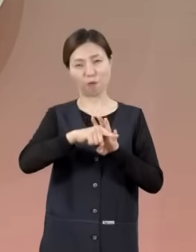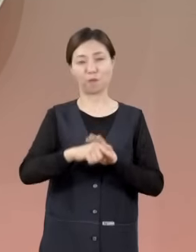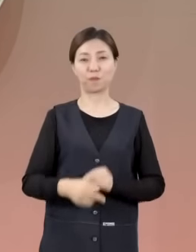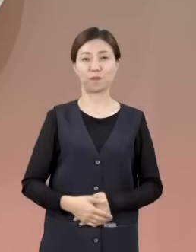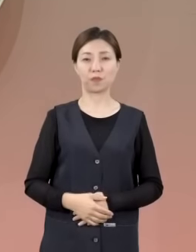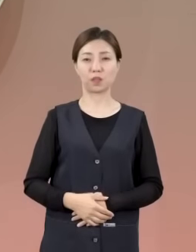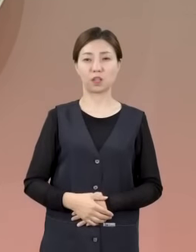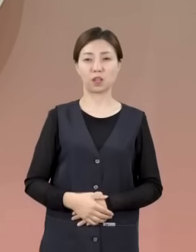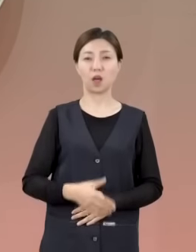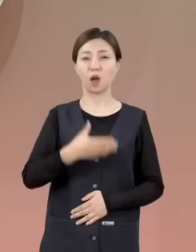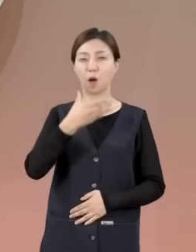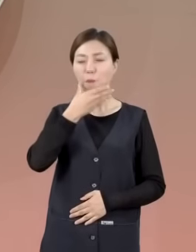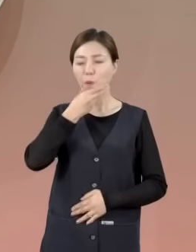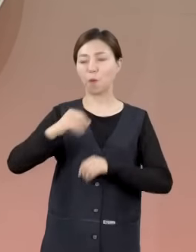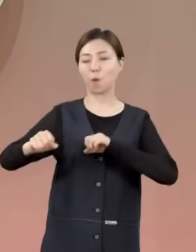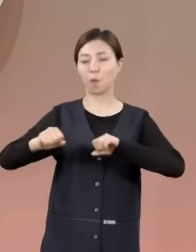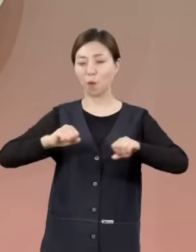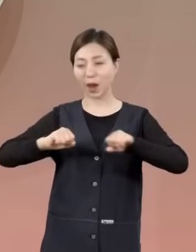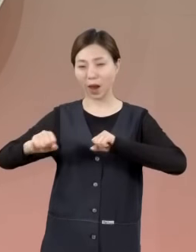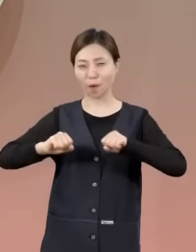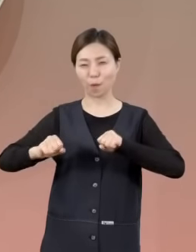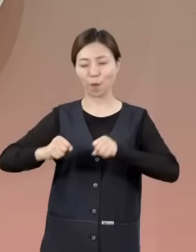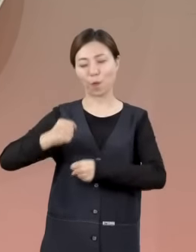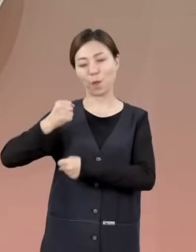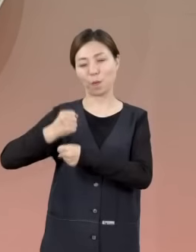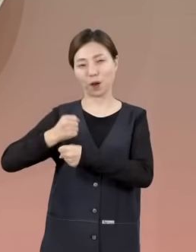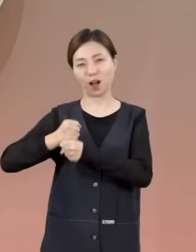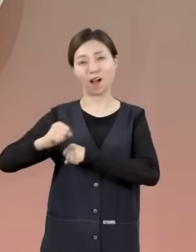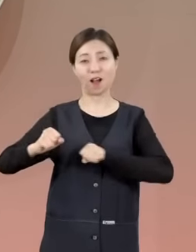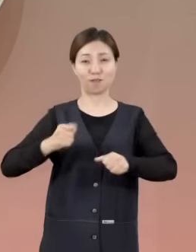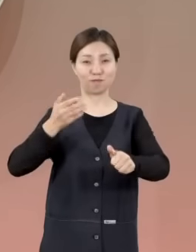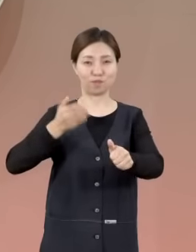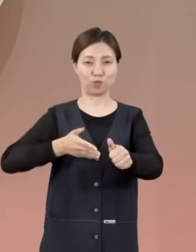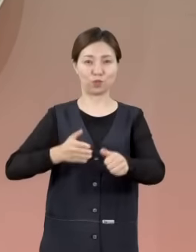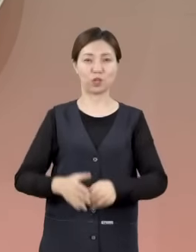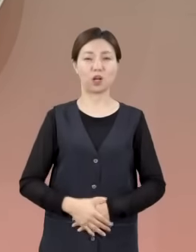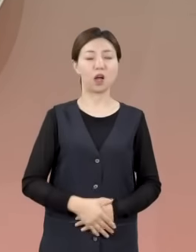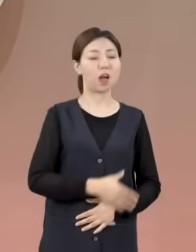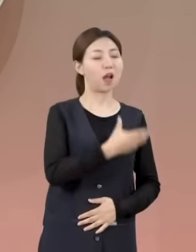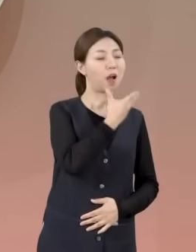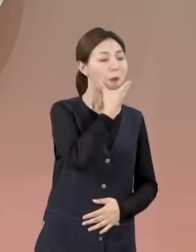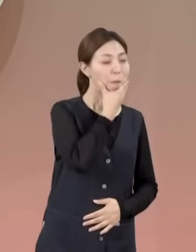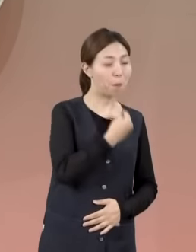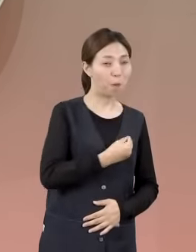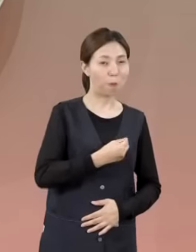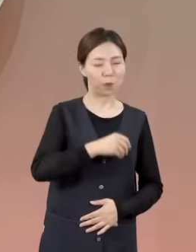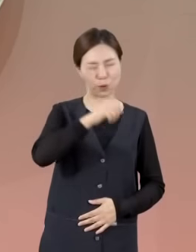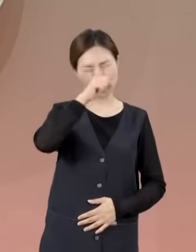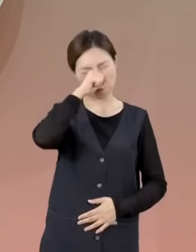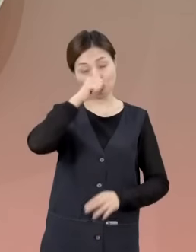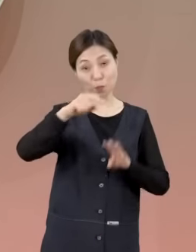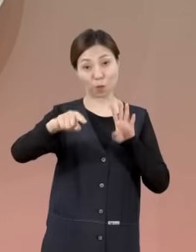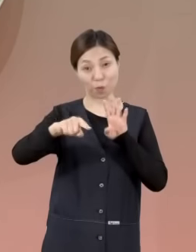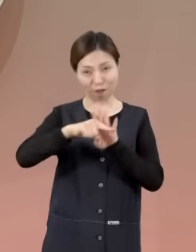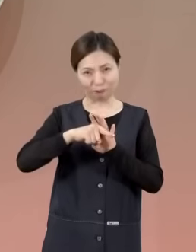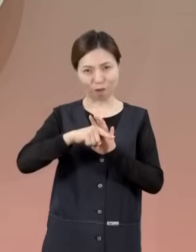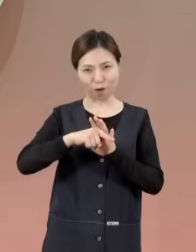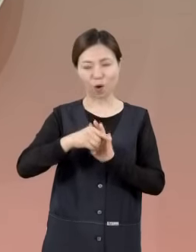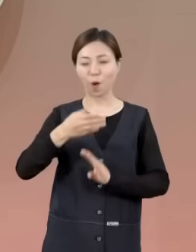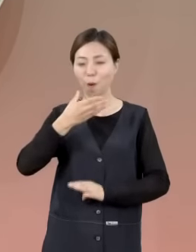지으십시오 선업을 지으십시오 공덕을 쌓으십시오 복과